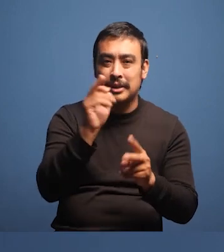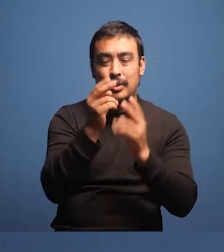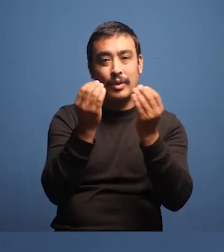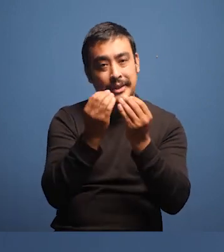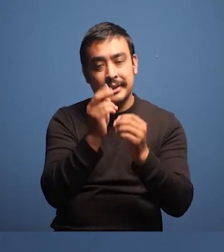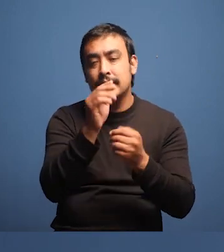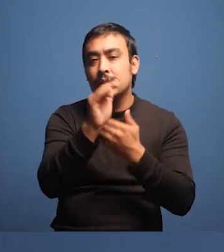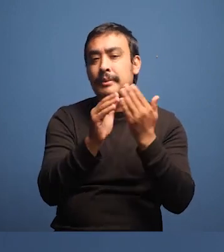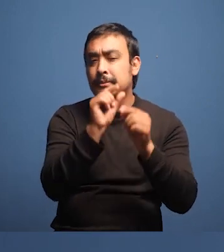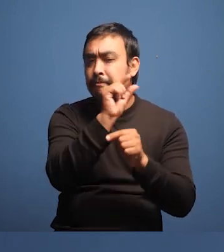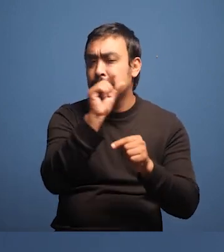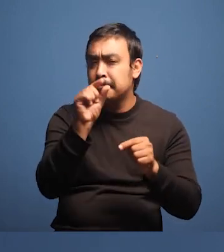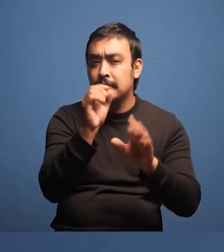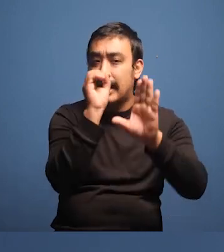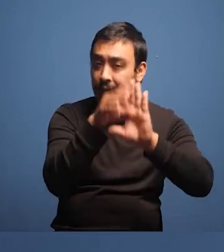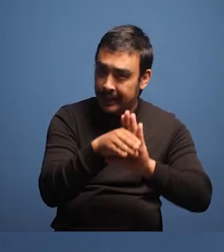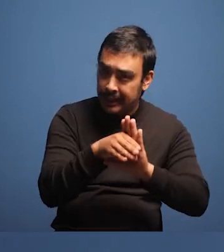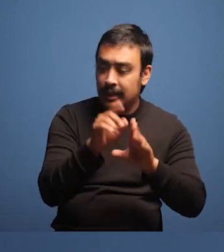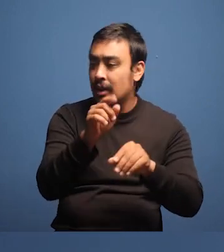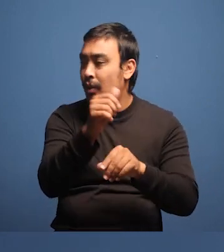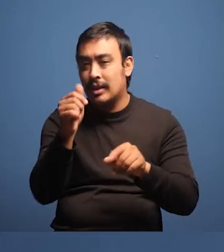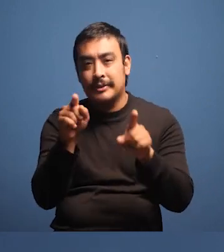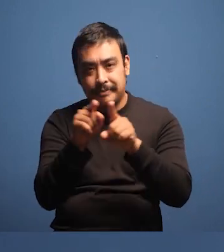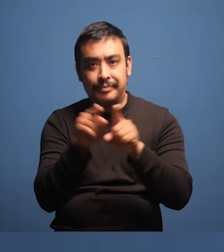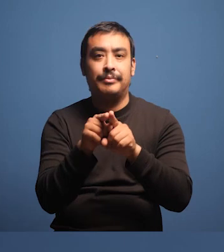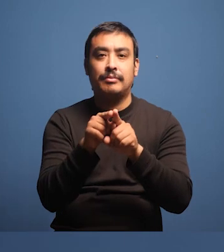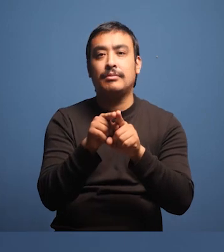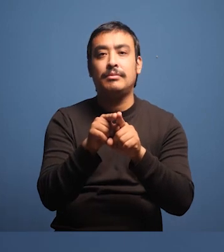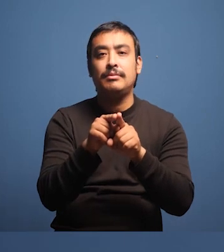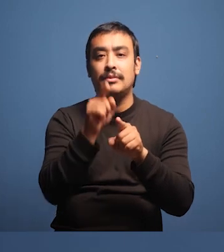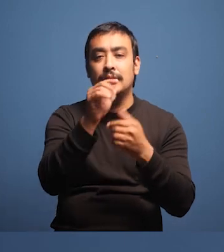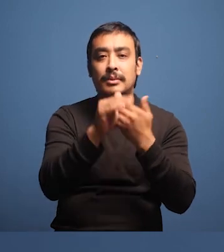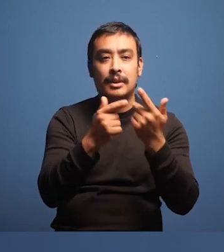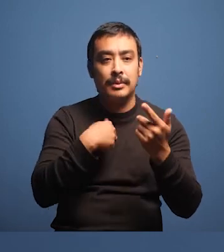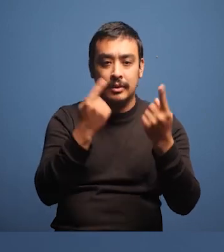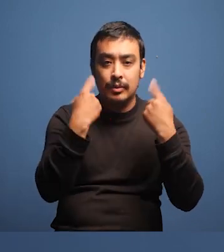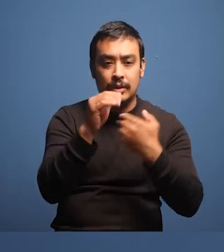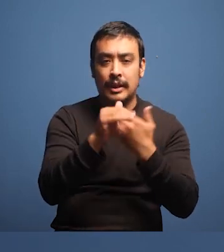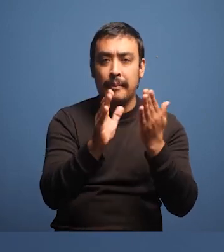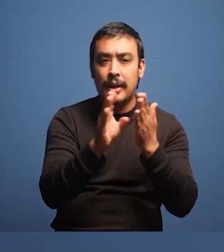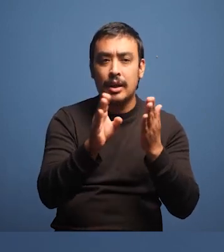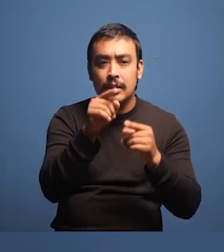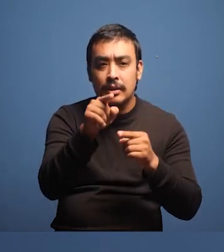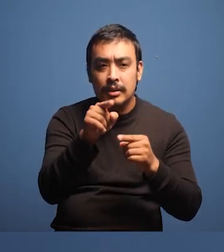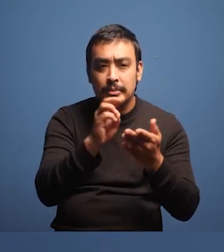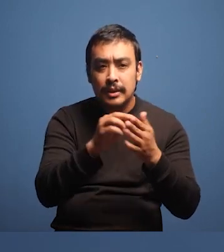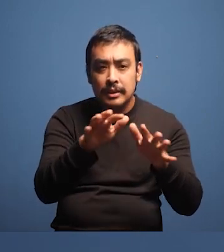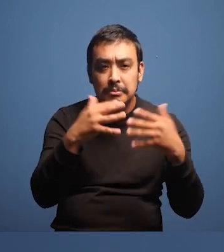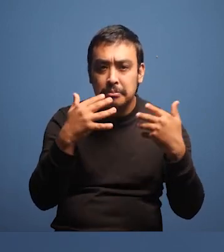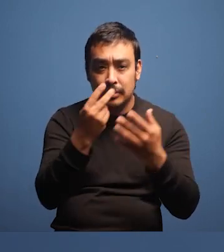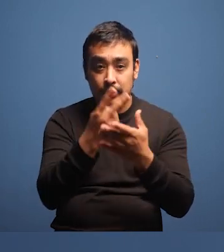त्यस्तो खालको कन्टेन्टहरू पठाउने होइन। अनि एकअर्कालाई हुन्छ नि लाइक इभन दे आर नट फिजिकल बट सेक्सुअली दे वान्ट टु बी एट्र्याक्ट टु इच अदर